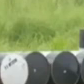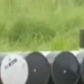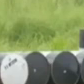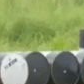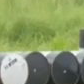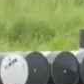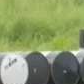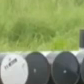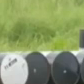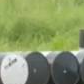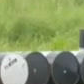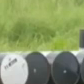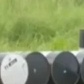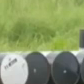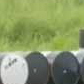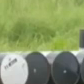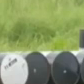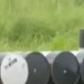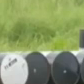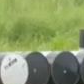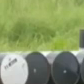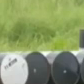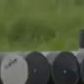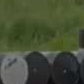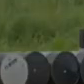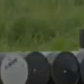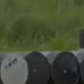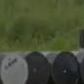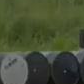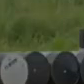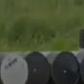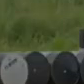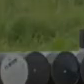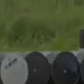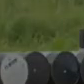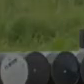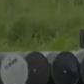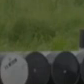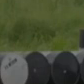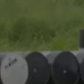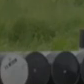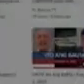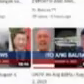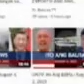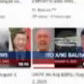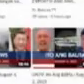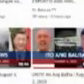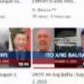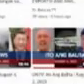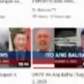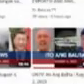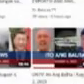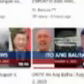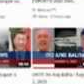India na huwag nang mag-export ng bigas. Ano ang epekto nito? Eh kapag ka hindi na